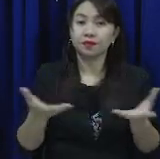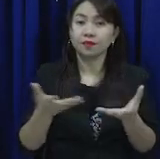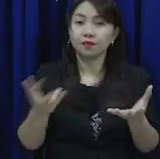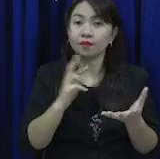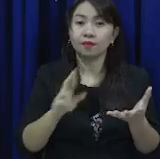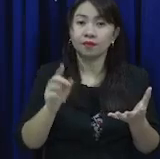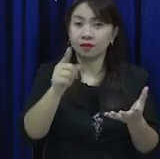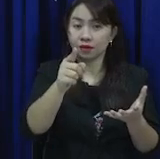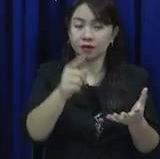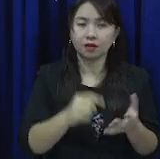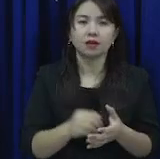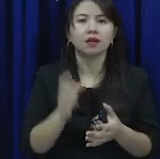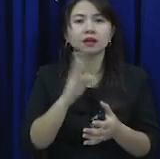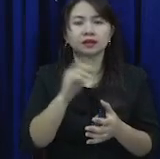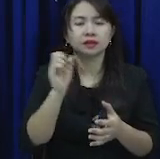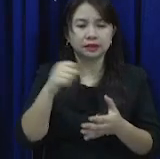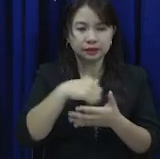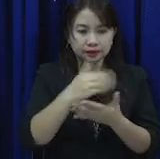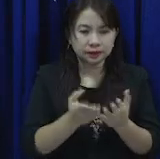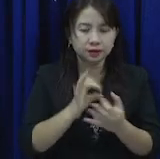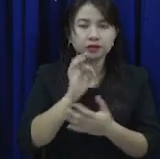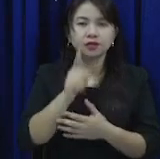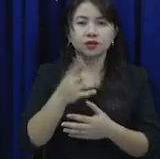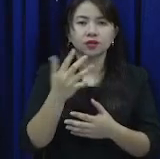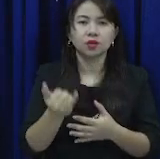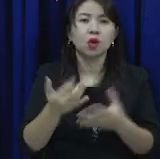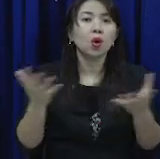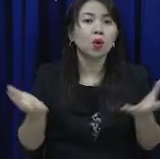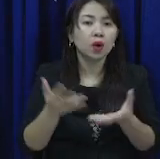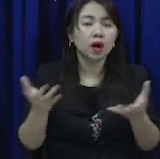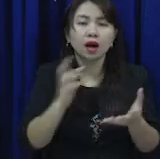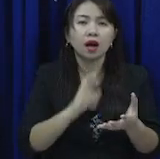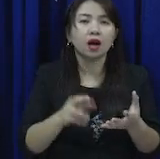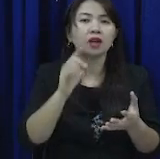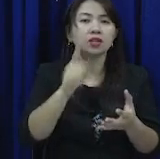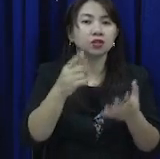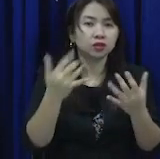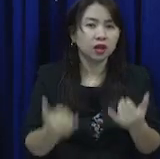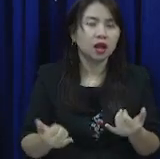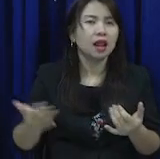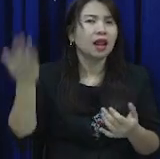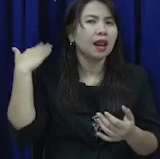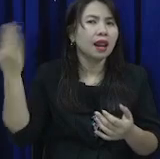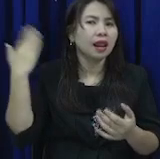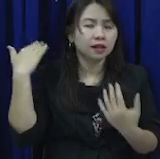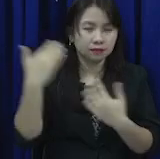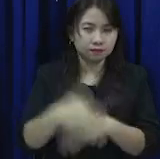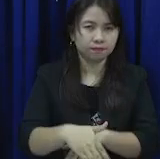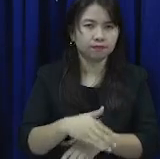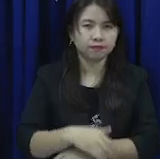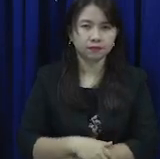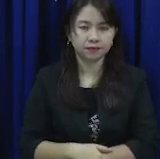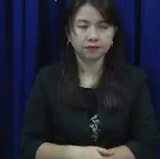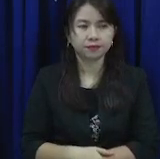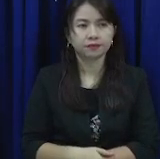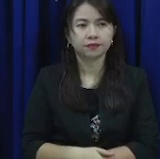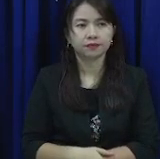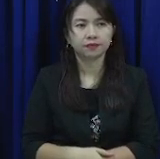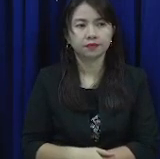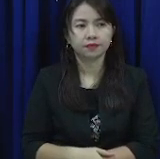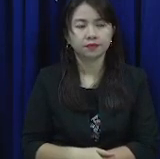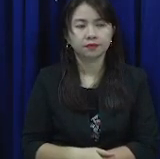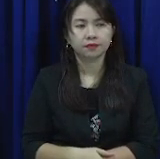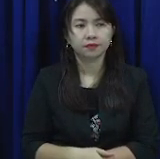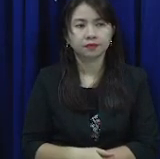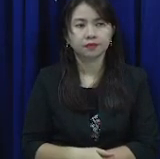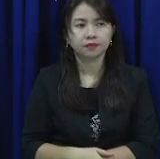kahapon some of you team preparation Where are you last night on the service